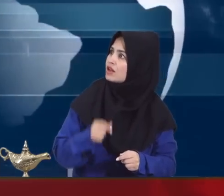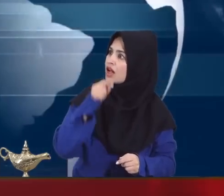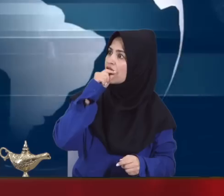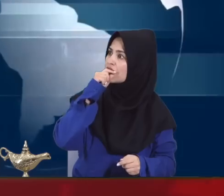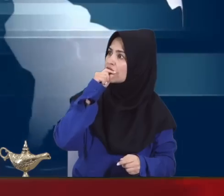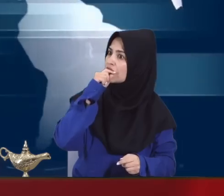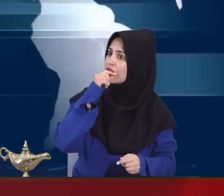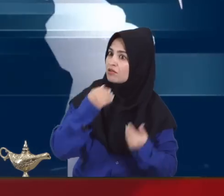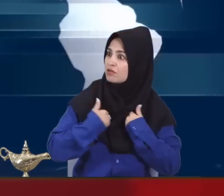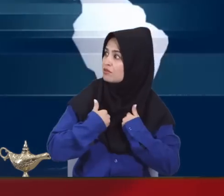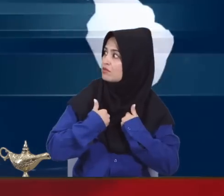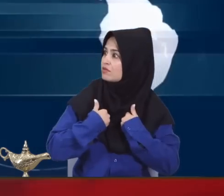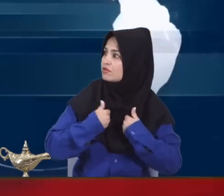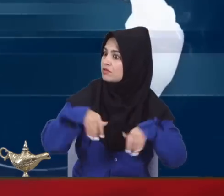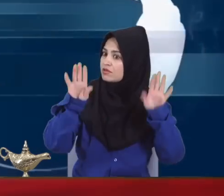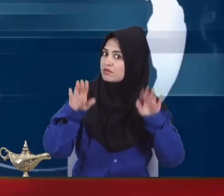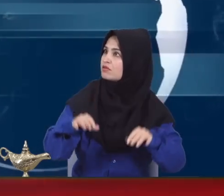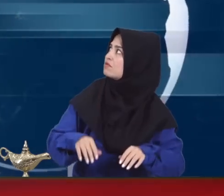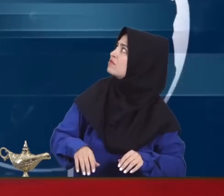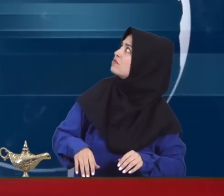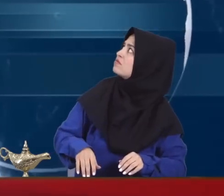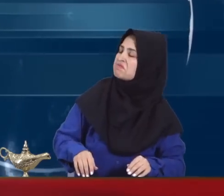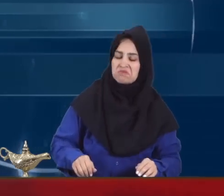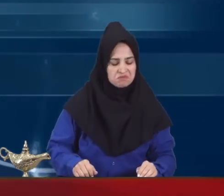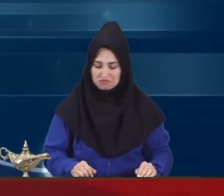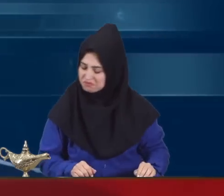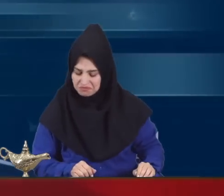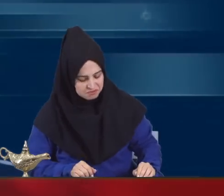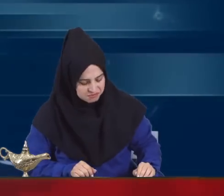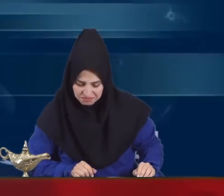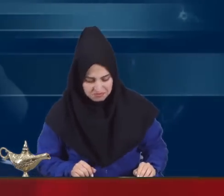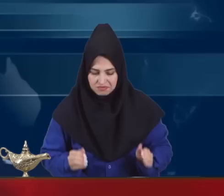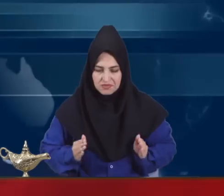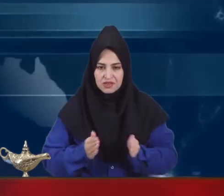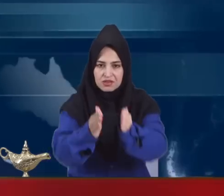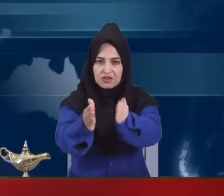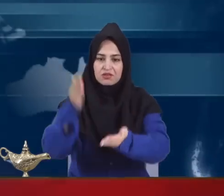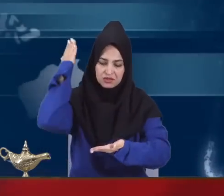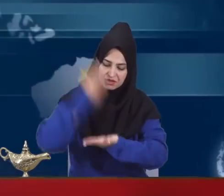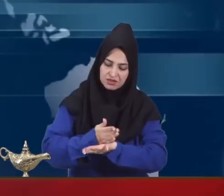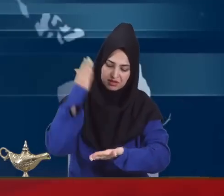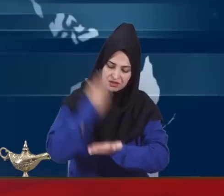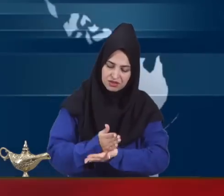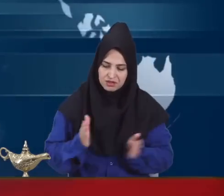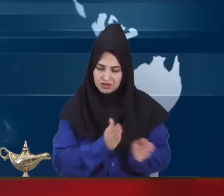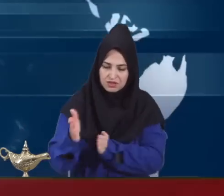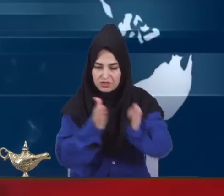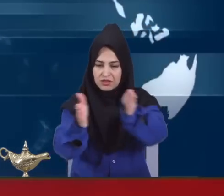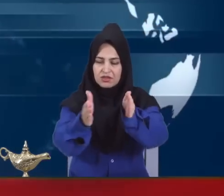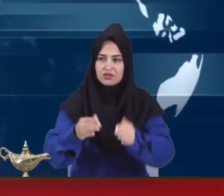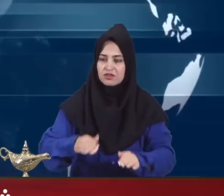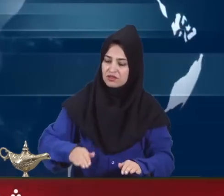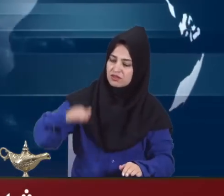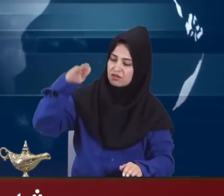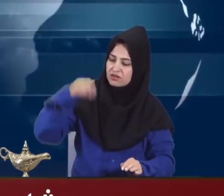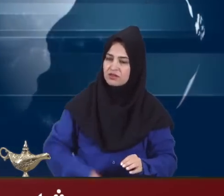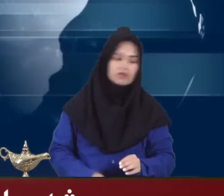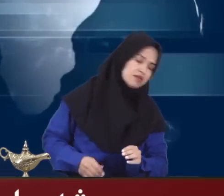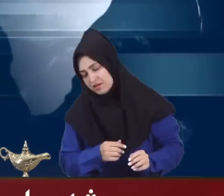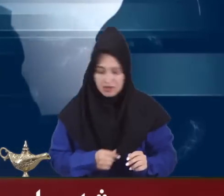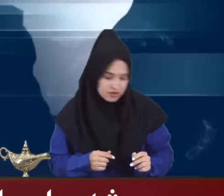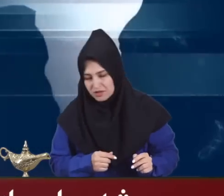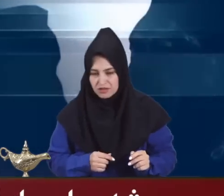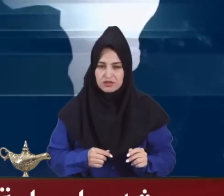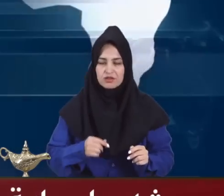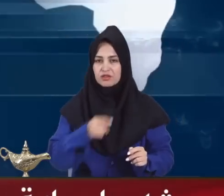بله، در این راستا ستاد سد معبر نیز از علی دایی به جهت کل معبری شکایت